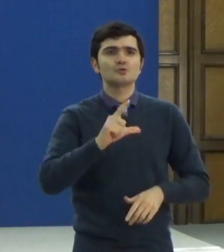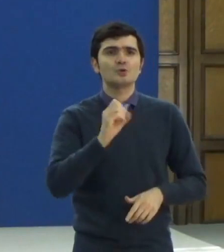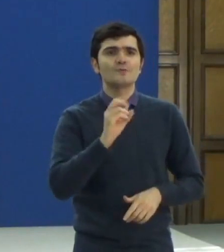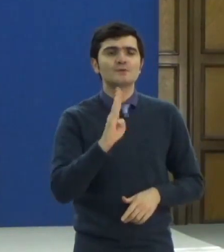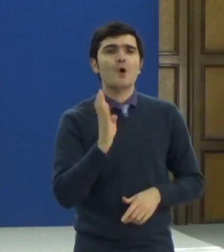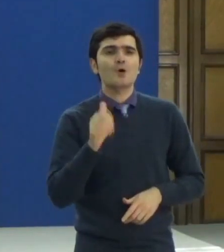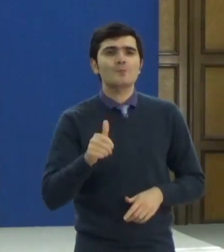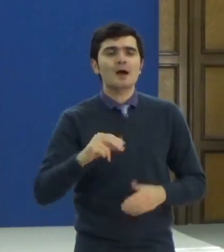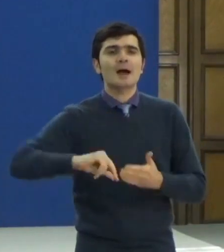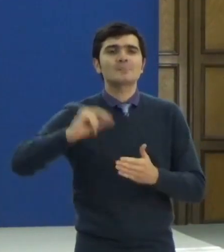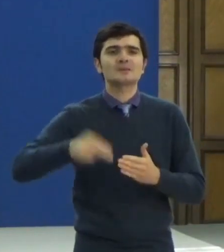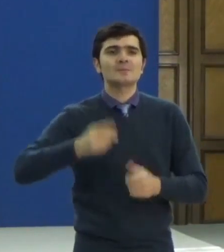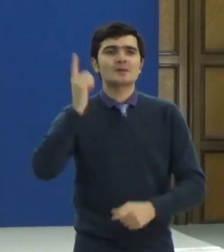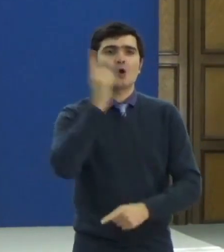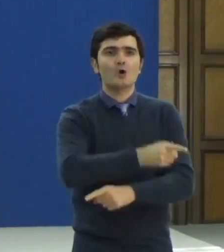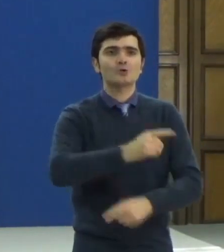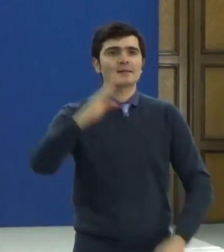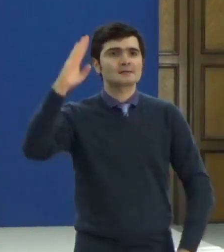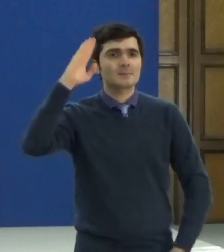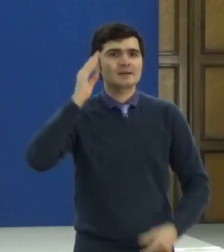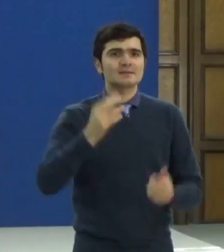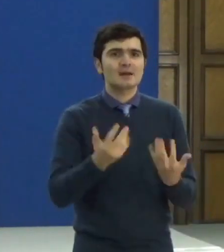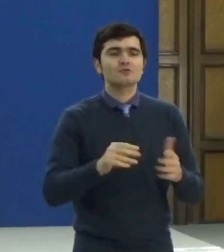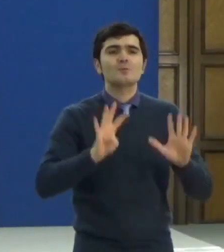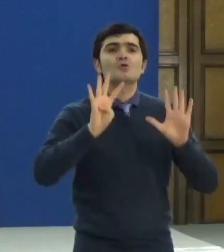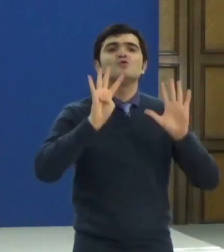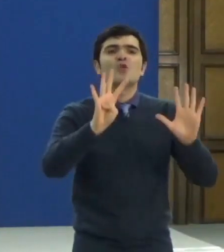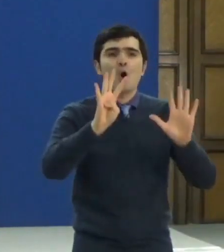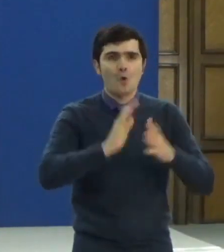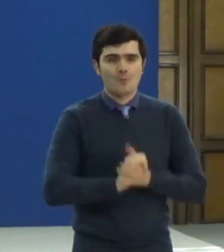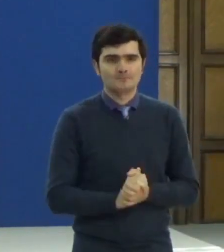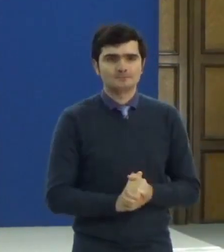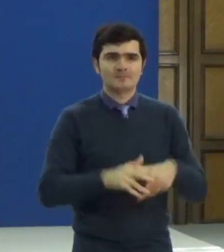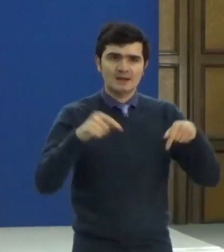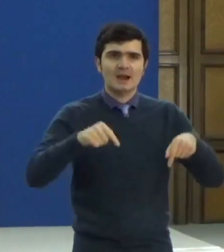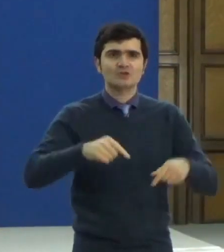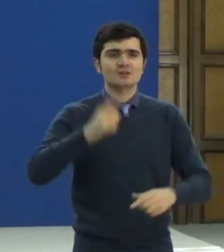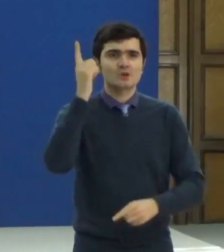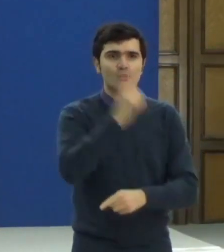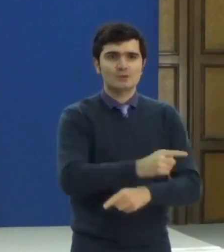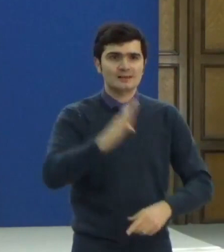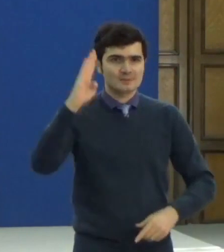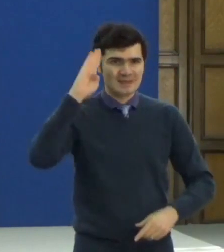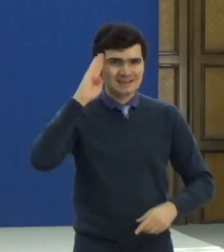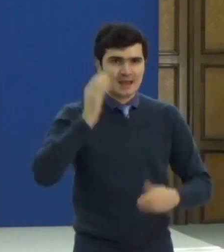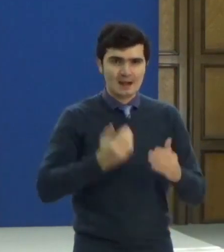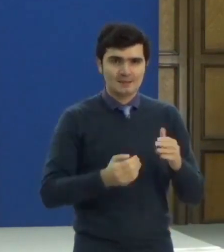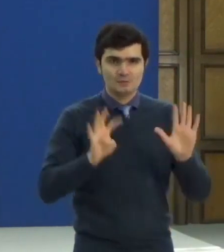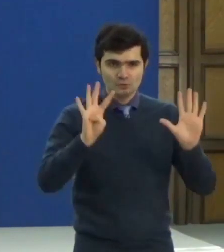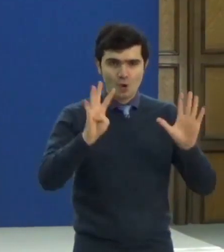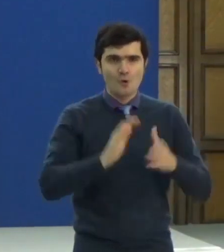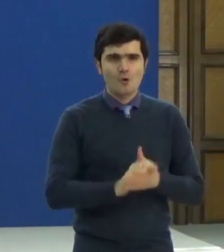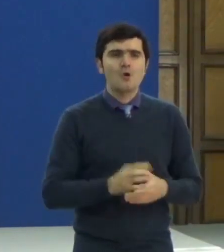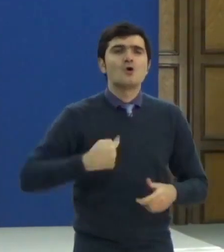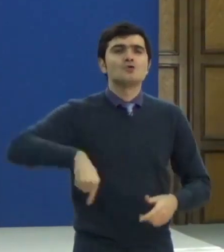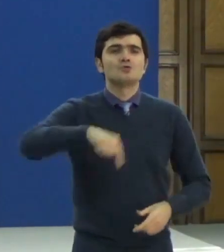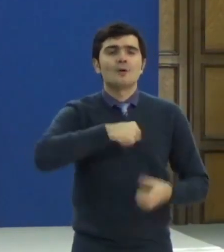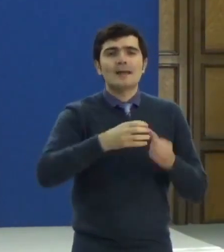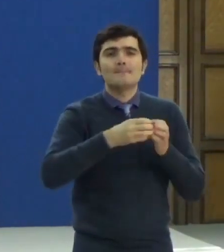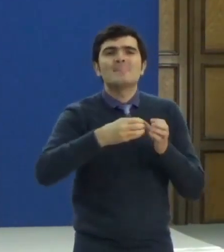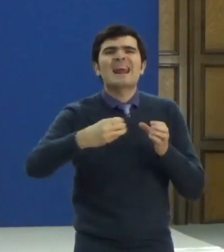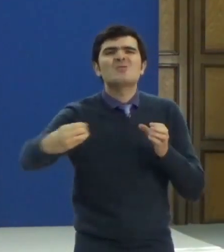ordonanța militară numărul 9. În această ordonanță am prelungit